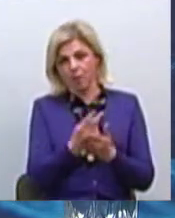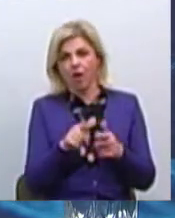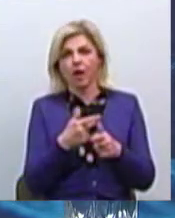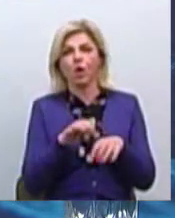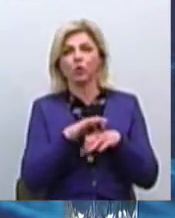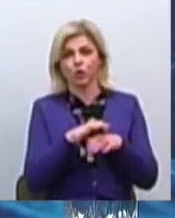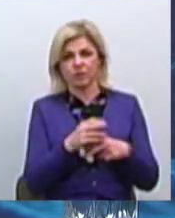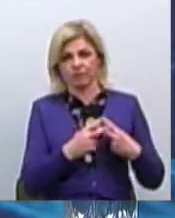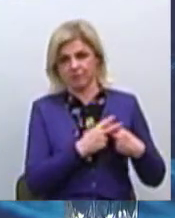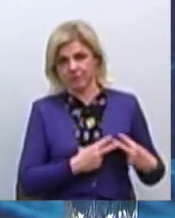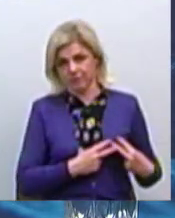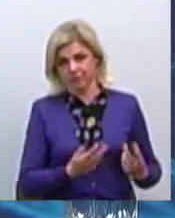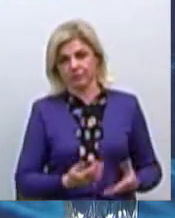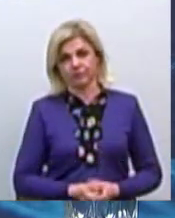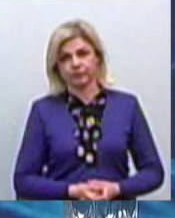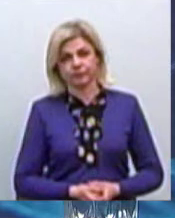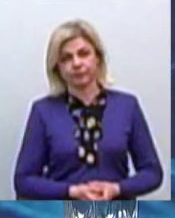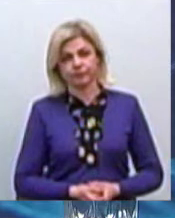георгіївської стрічки.